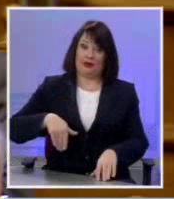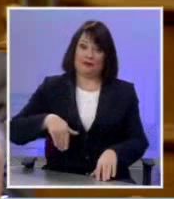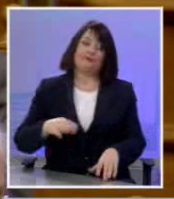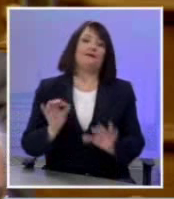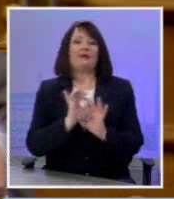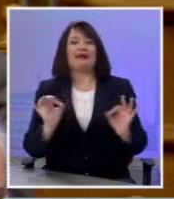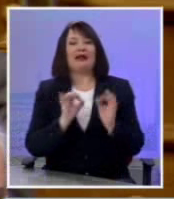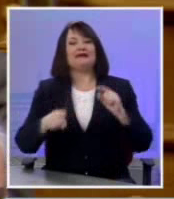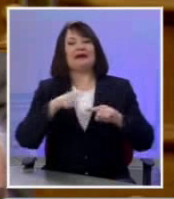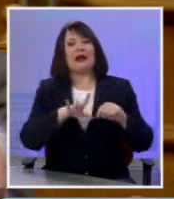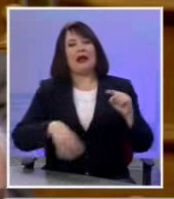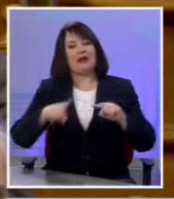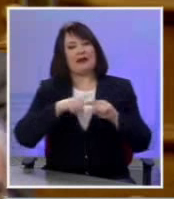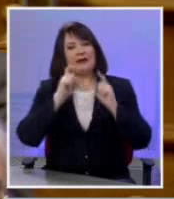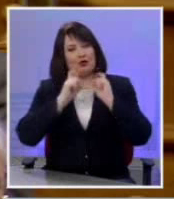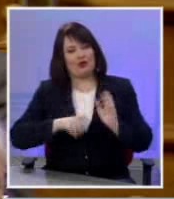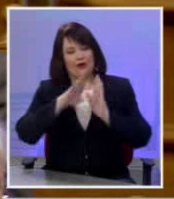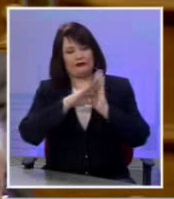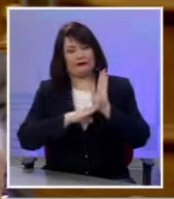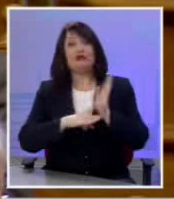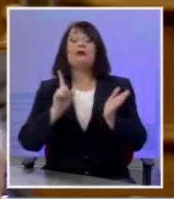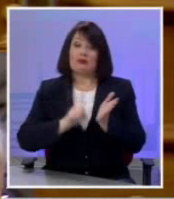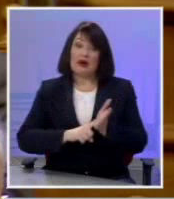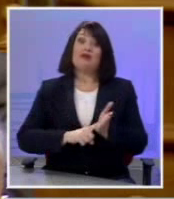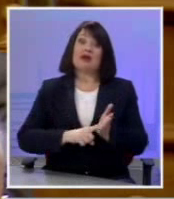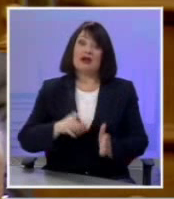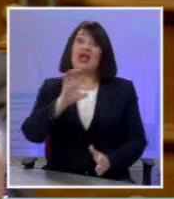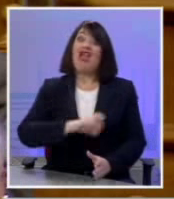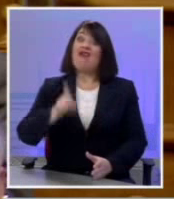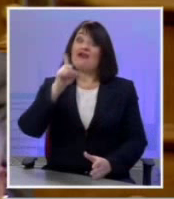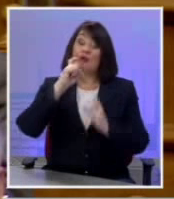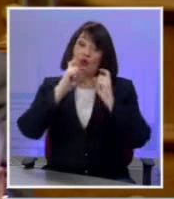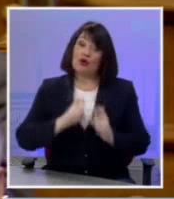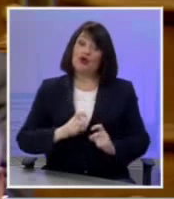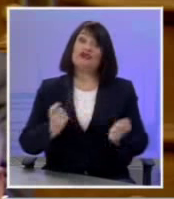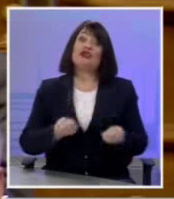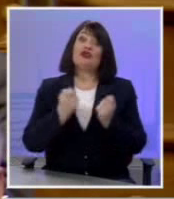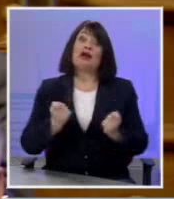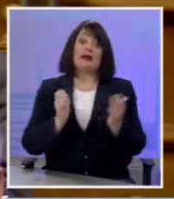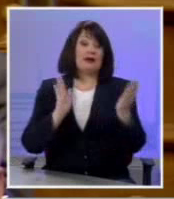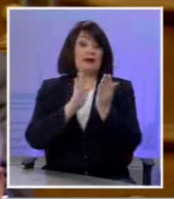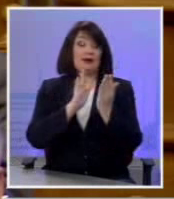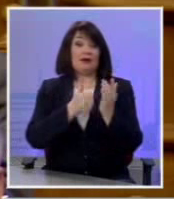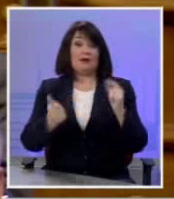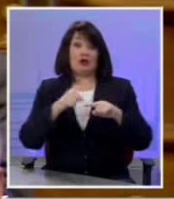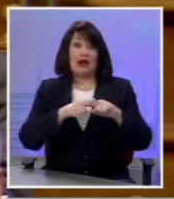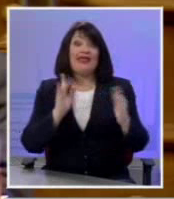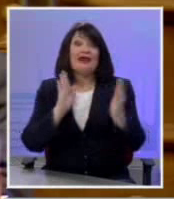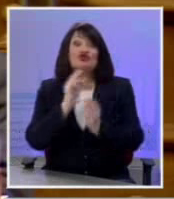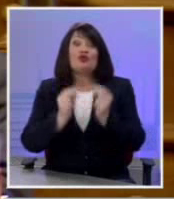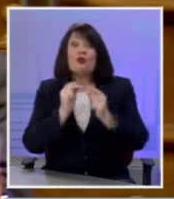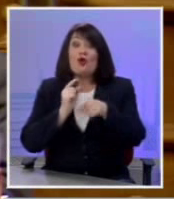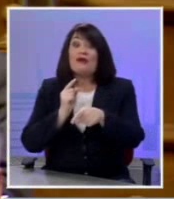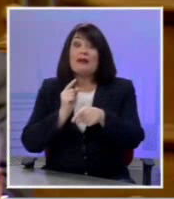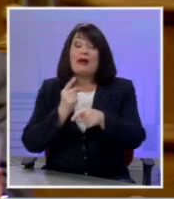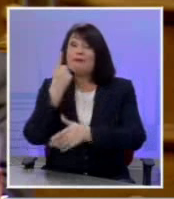εντάξει η Ελλάδα να τηρεί τις υποχρεώσεις της, αλλά πρέπει και η Ευρώπη να τηρήσει τις υποχρεώσεις της. Όχι απέναντι στην Ελλάδα, απέναντι στο πρόβλημα. Διότι